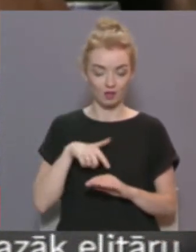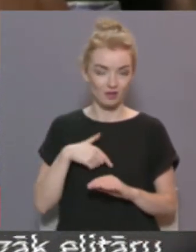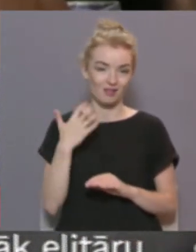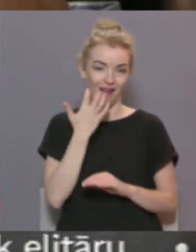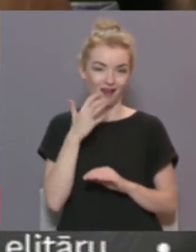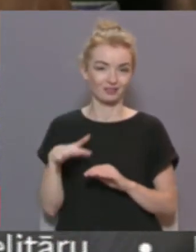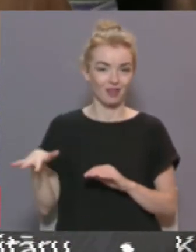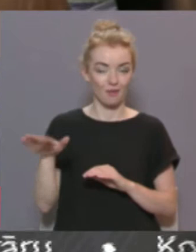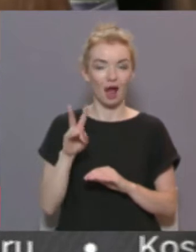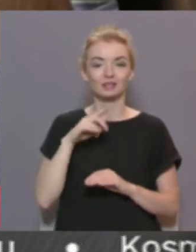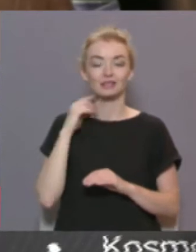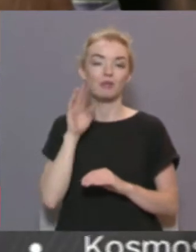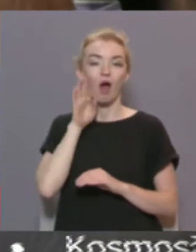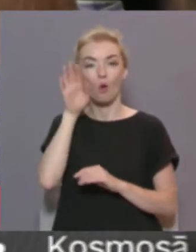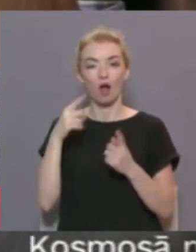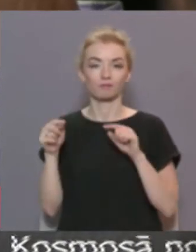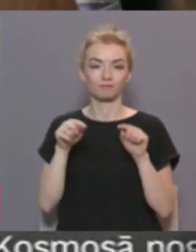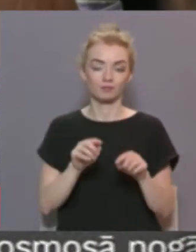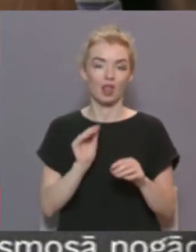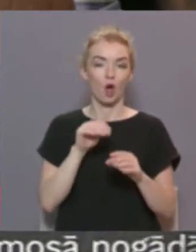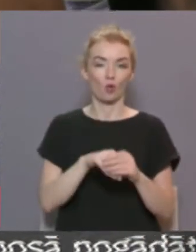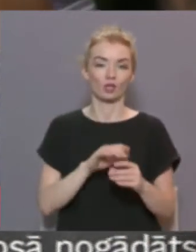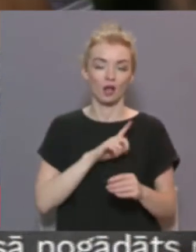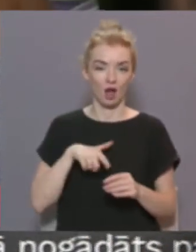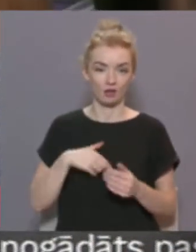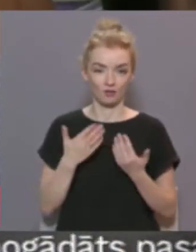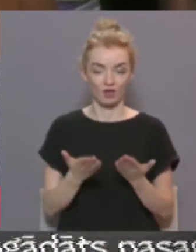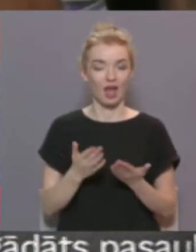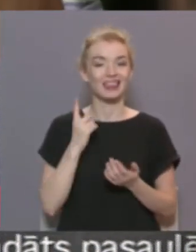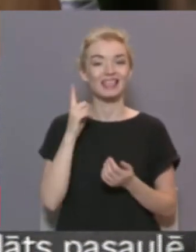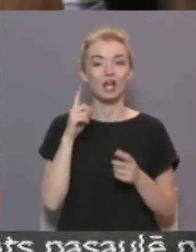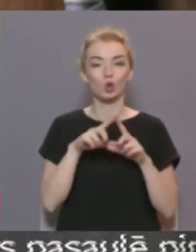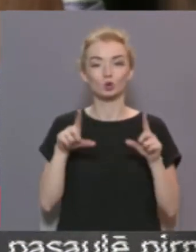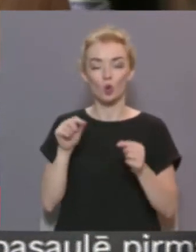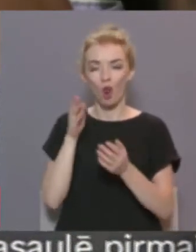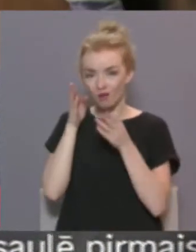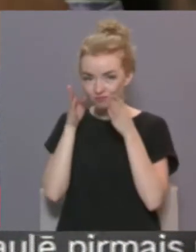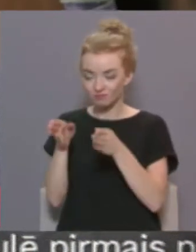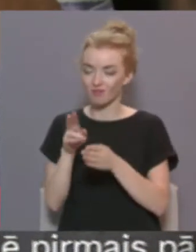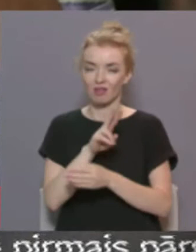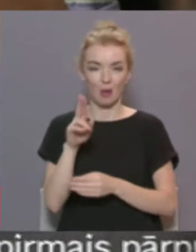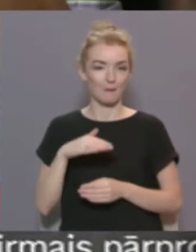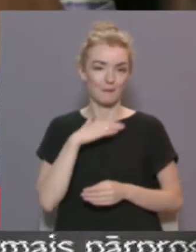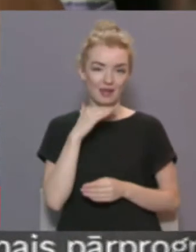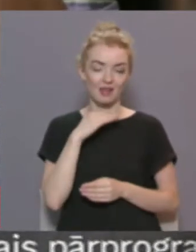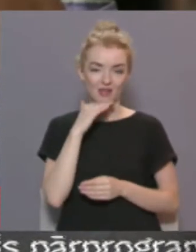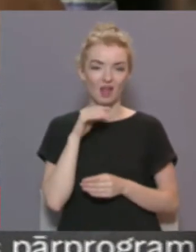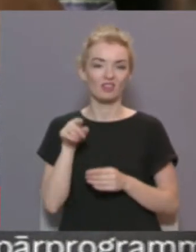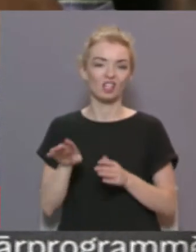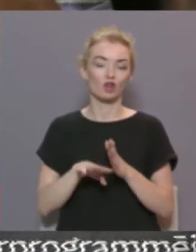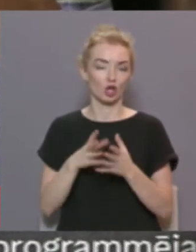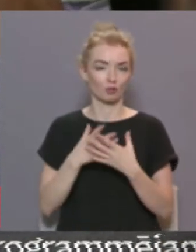sevis Latvijā. Ar skolas fokus tikai nepietiek. Tas ir pierādījums. Nekādā ziņā viņš